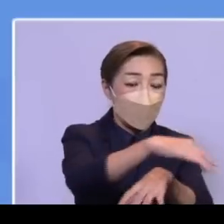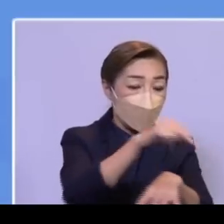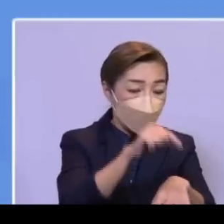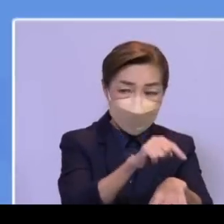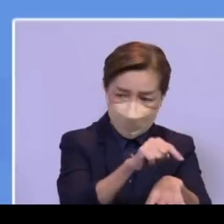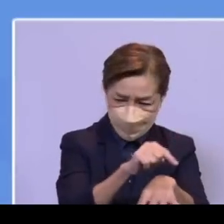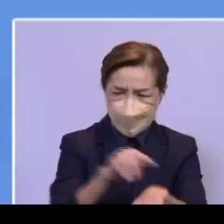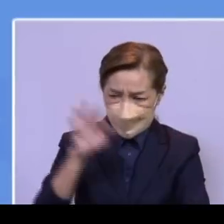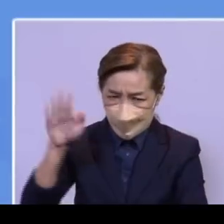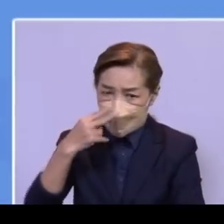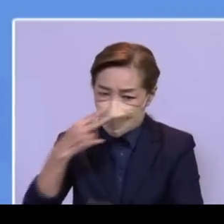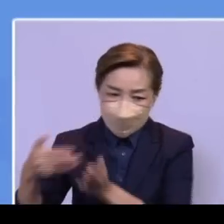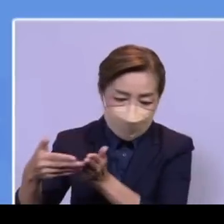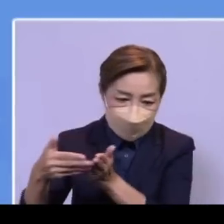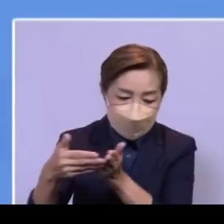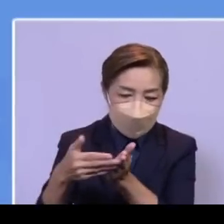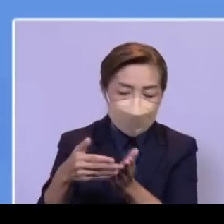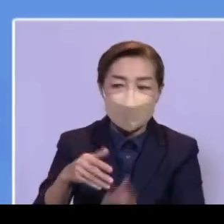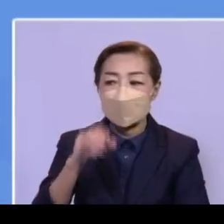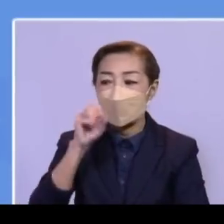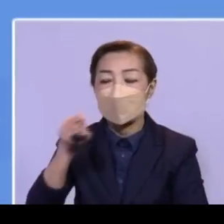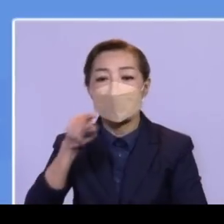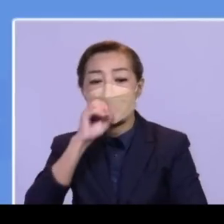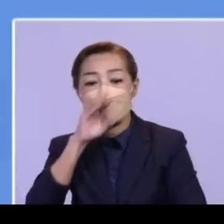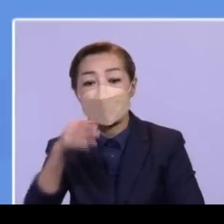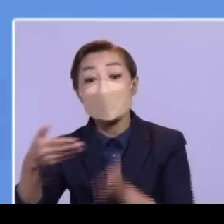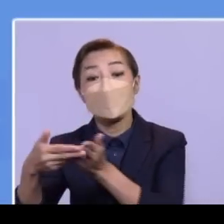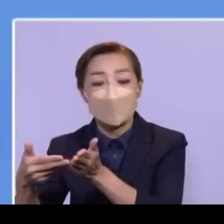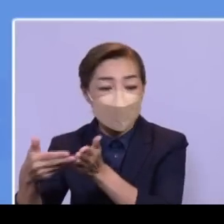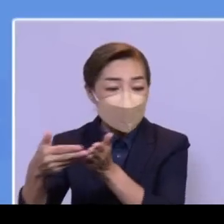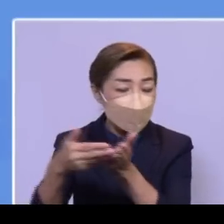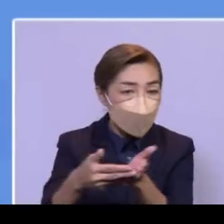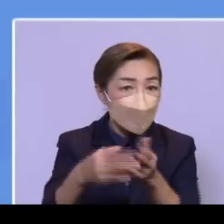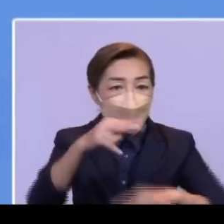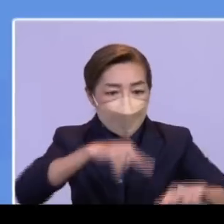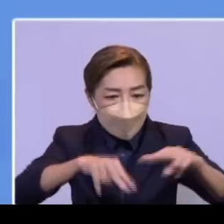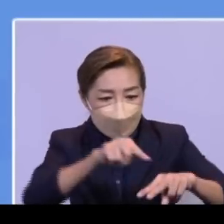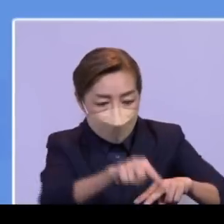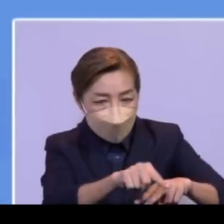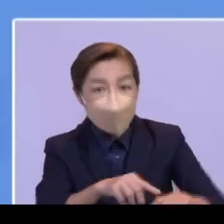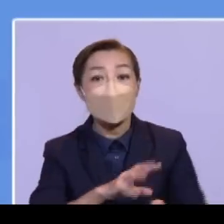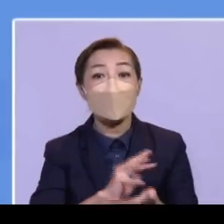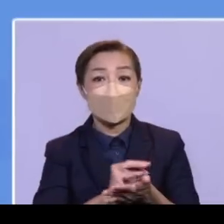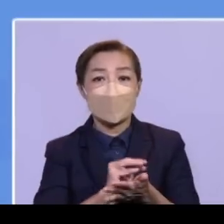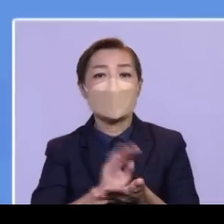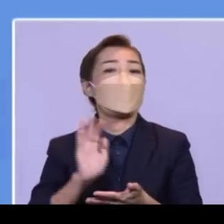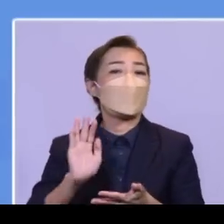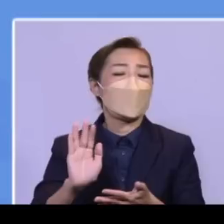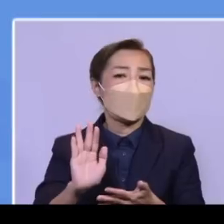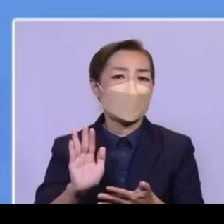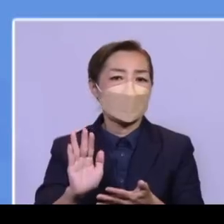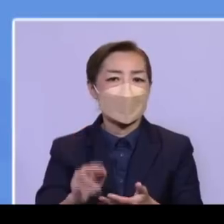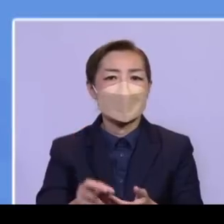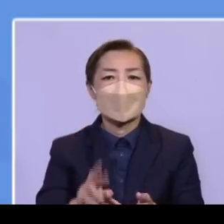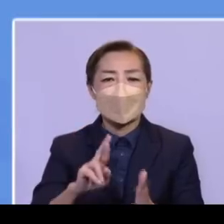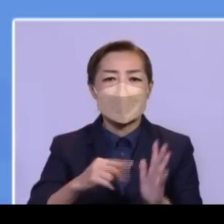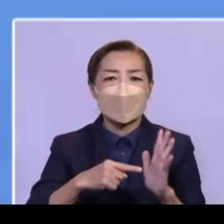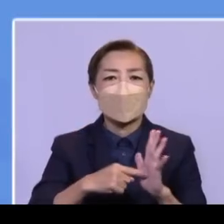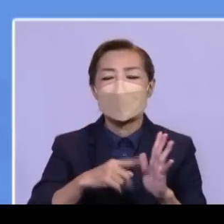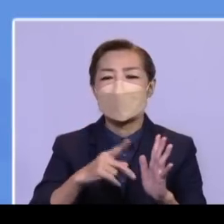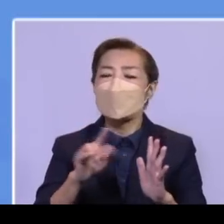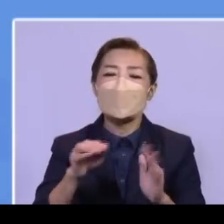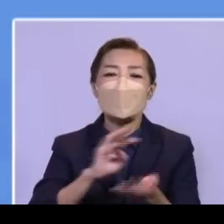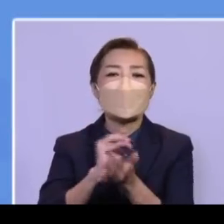ตำบลปากน้ำชุมพรก็เลยประสานหน่วยงานที่เกี่ยวข้องไปตรวจสอบพร้อมด้วยหน่วยกู้ภัยมูลนิธิรักษาธรรม